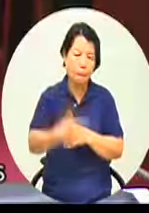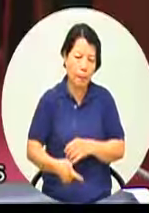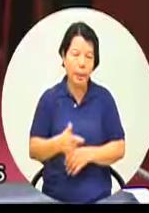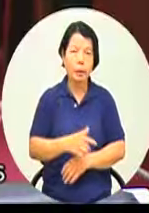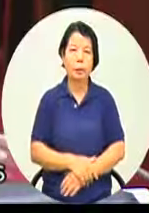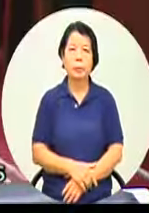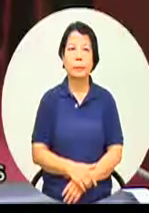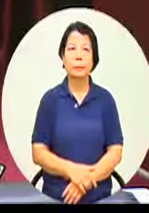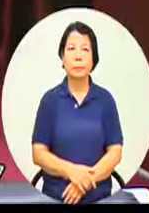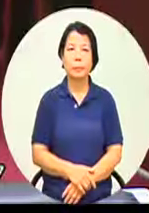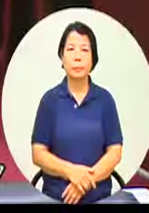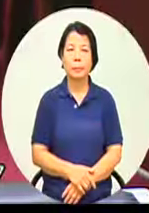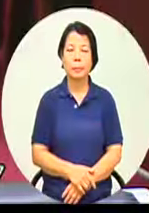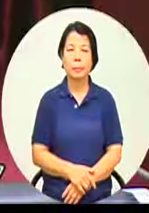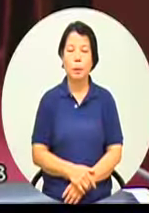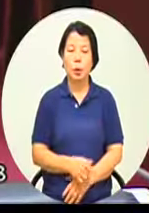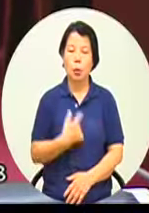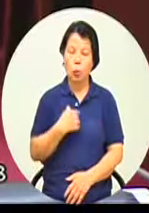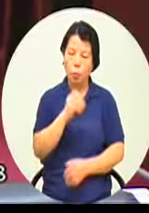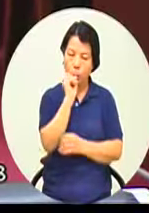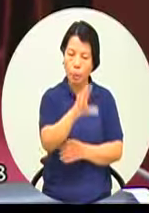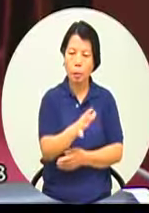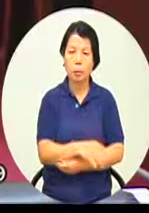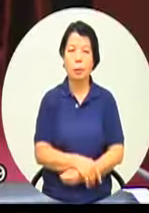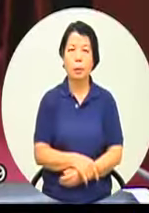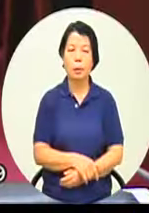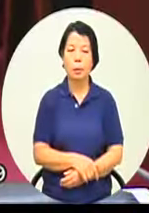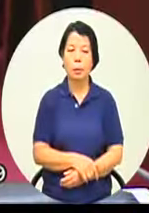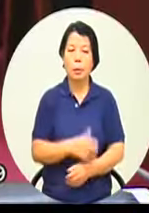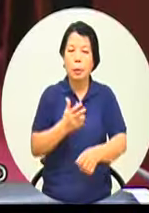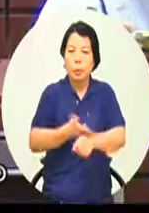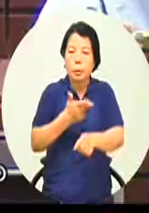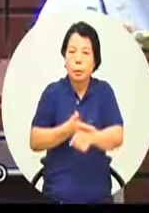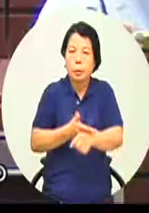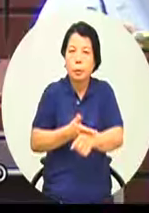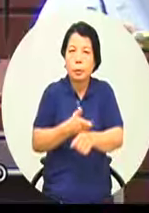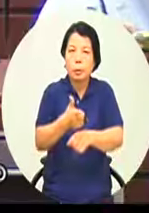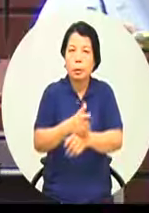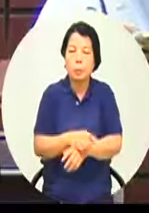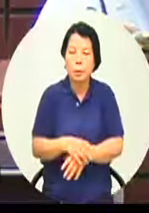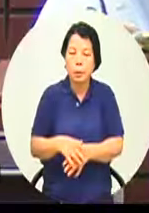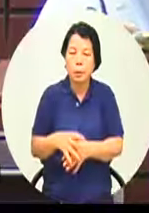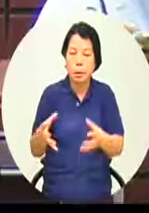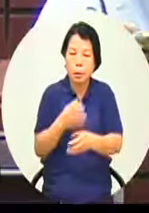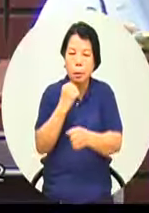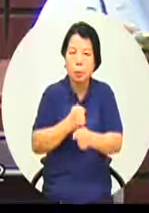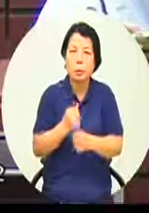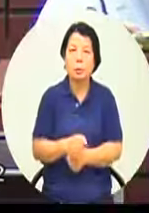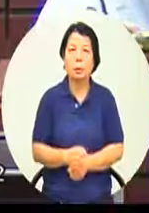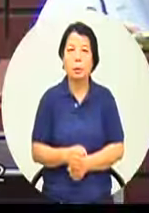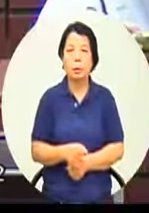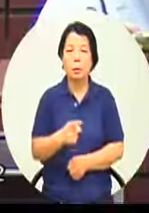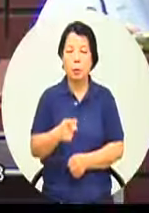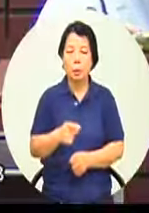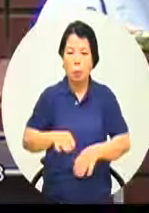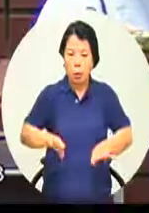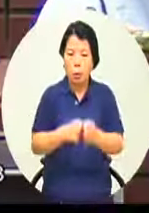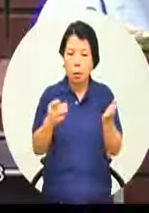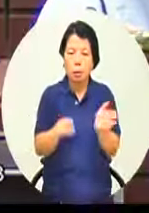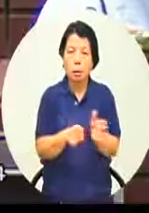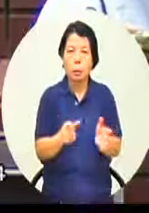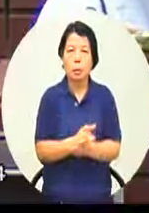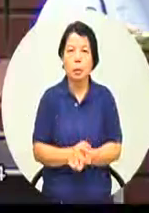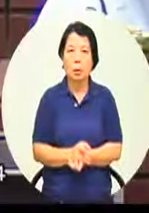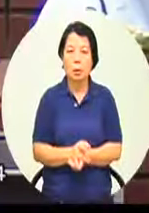正上过老板你。 但是我甲科员讲，包括我们科技界在合作的时候，无人飞机一起离的时候，伊往的时候在